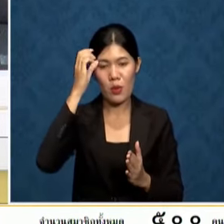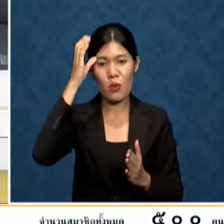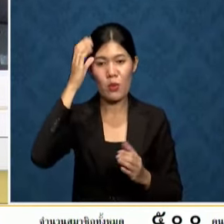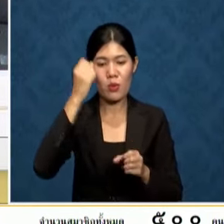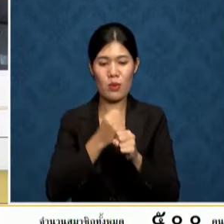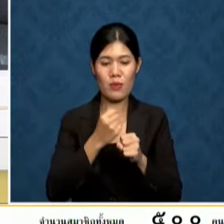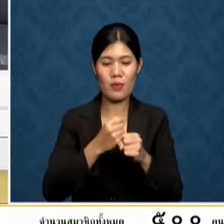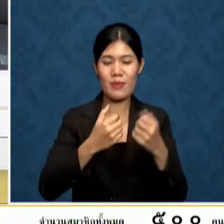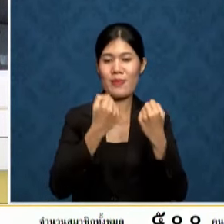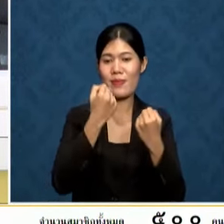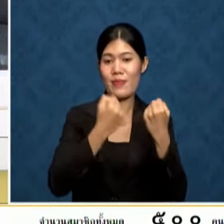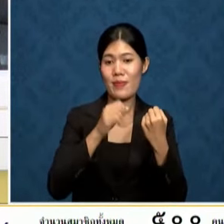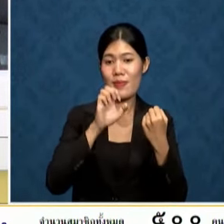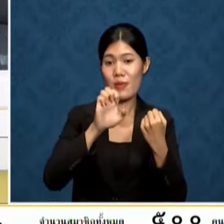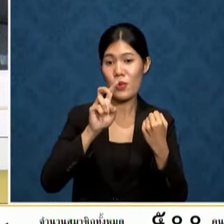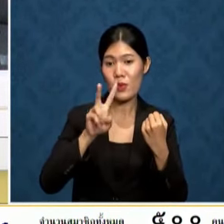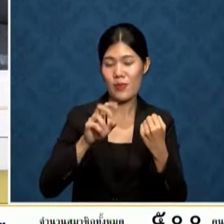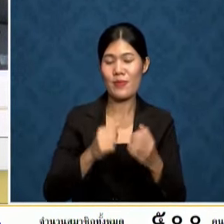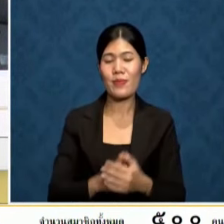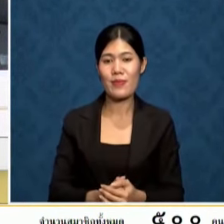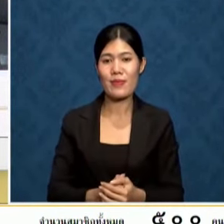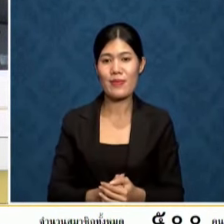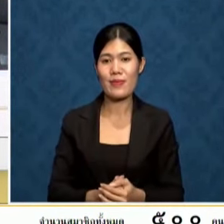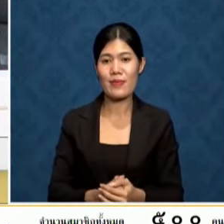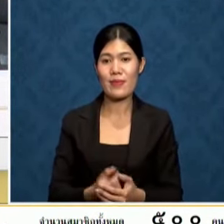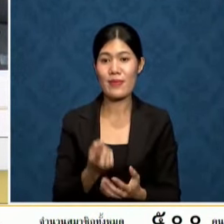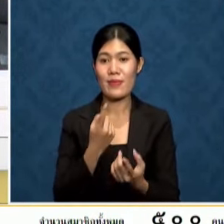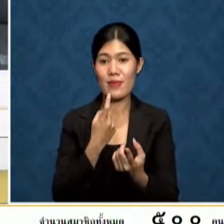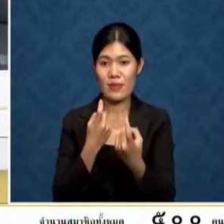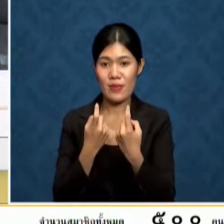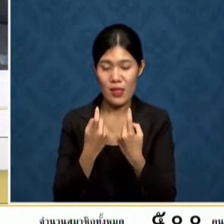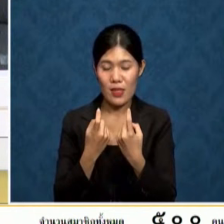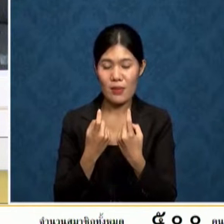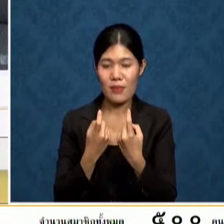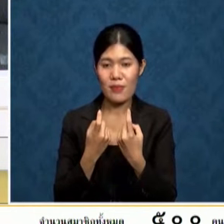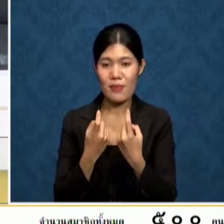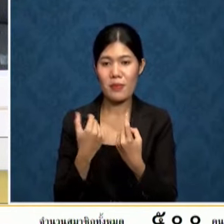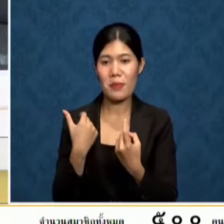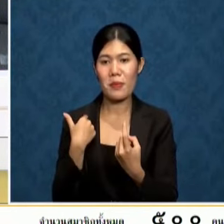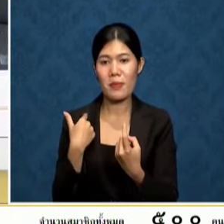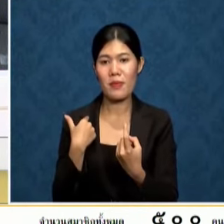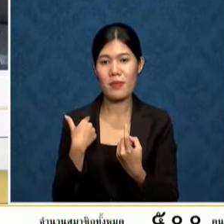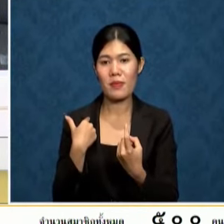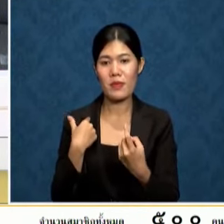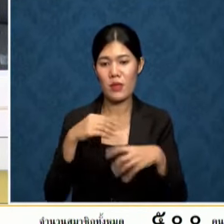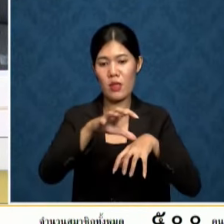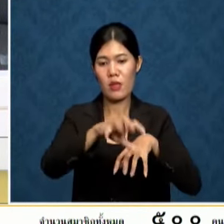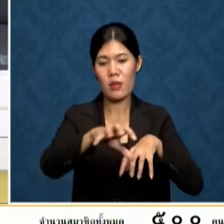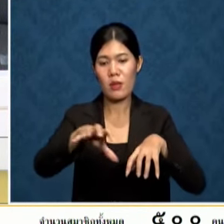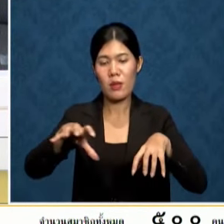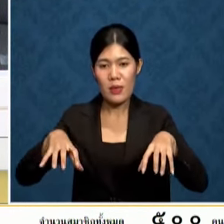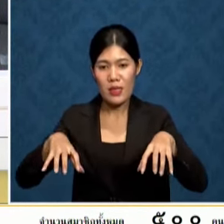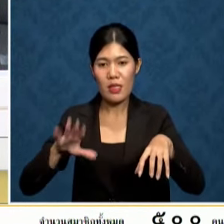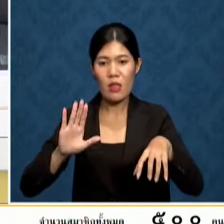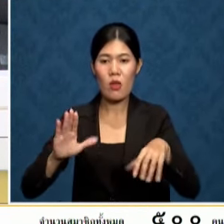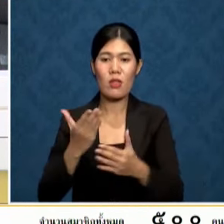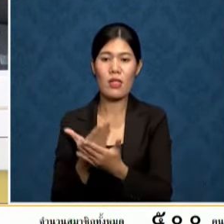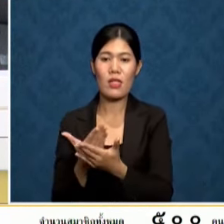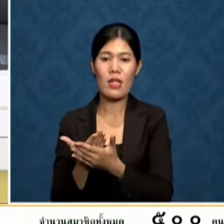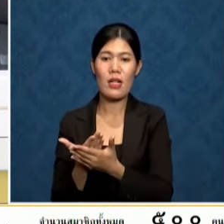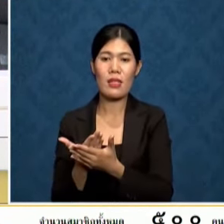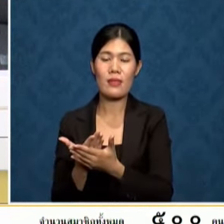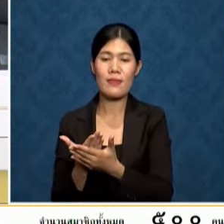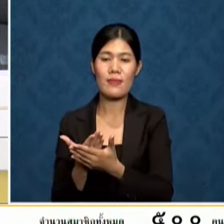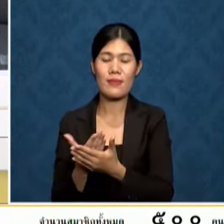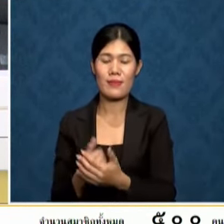จำเป็นมีคำถามเกี่ยวกับเรื่องของพื้นที่ทางการคลัง fiscal Spaceพื้นที่ทาง